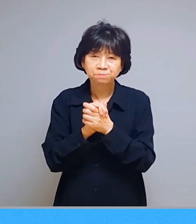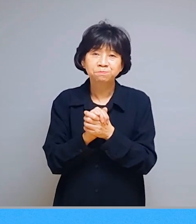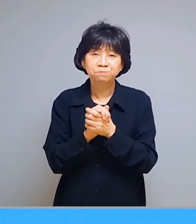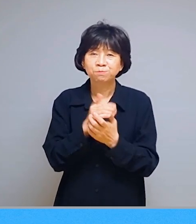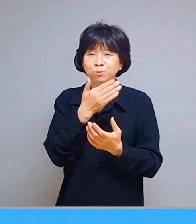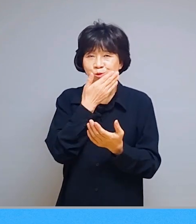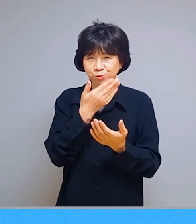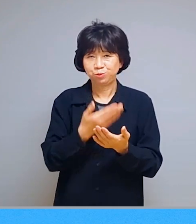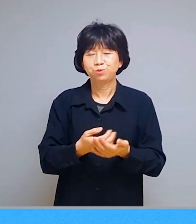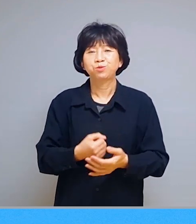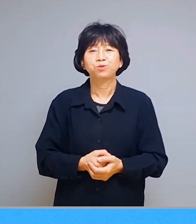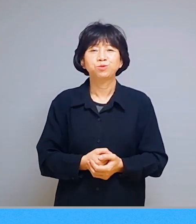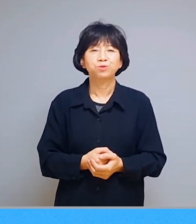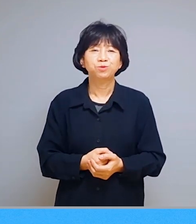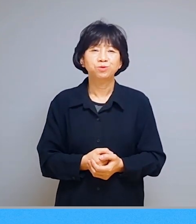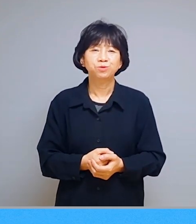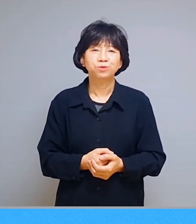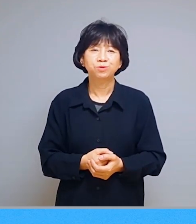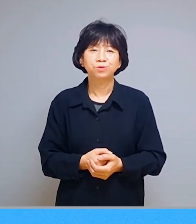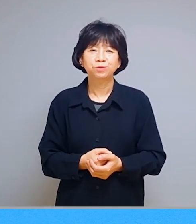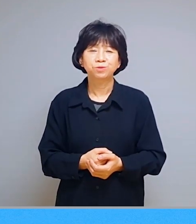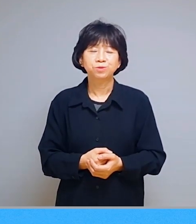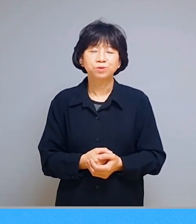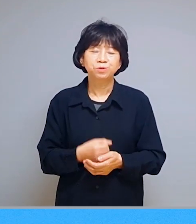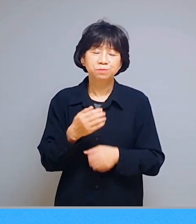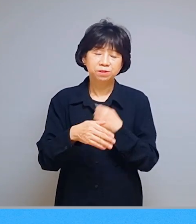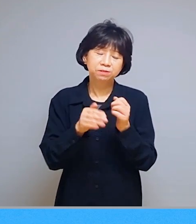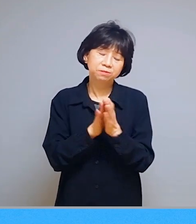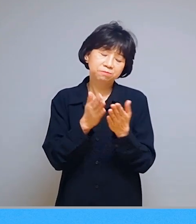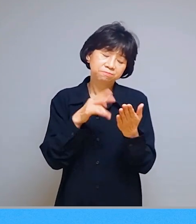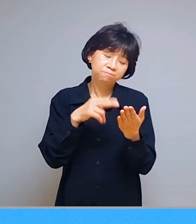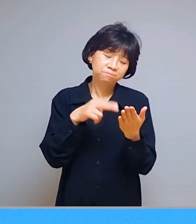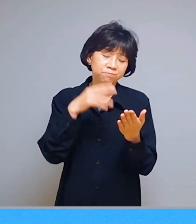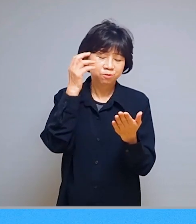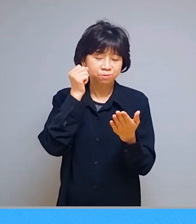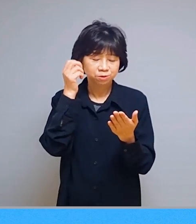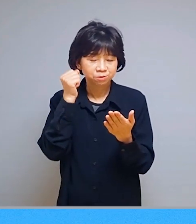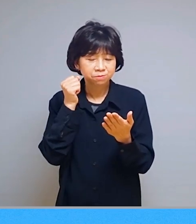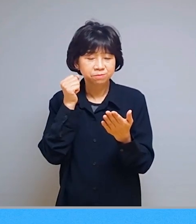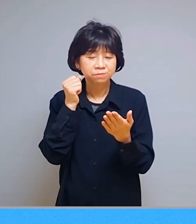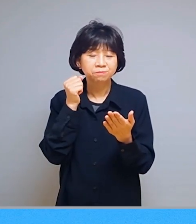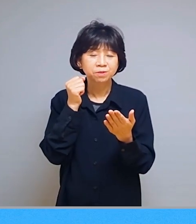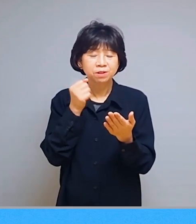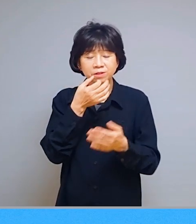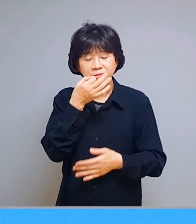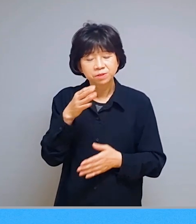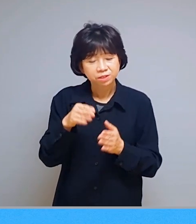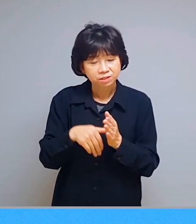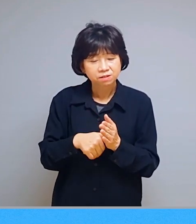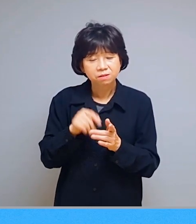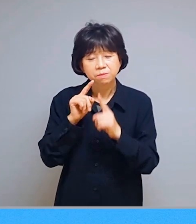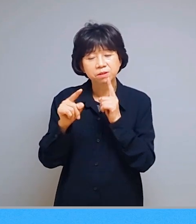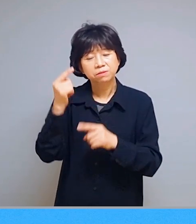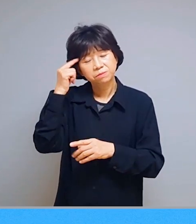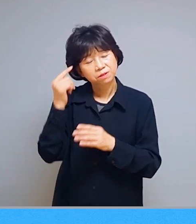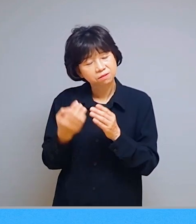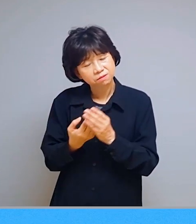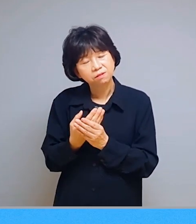진짜 중요하다는 거예요. 그래야 힘들고 어려울 때 뭐가 생각나요? 하나님의 말씀이 생각나는